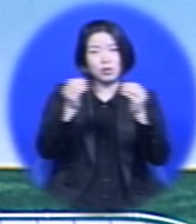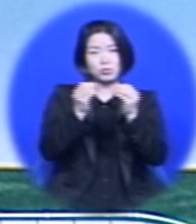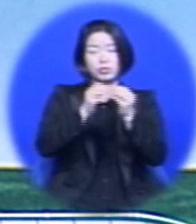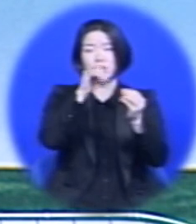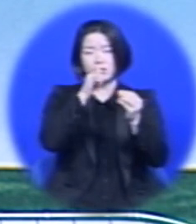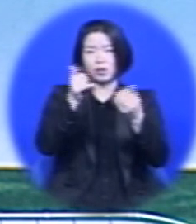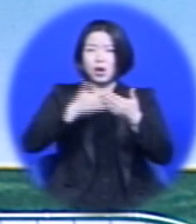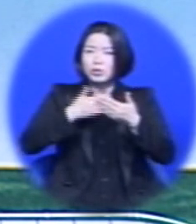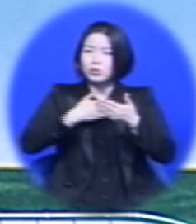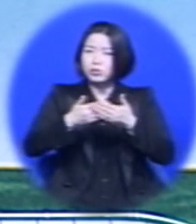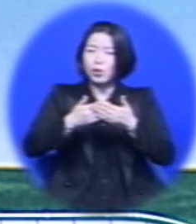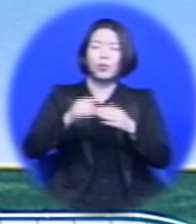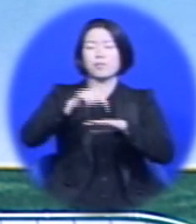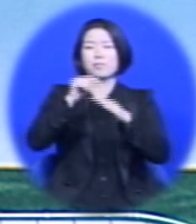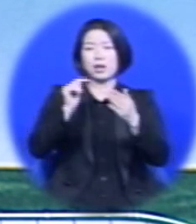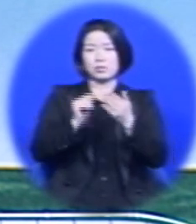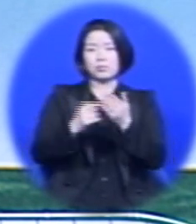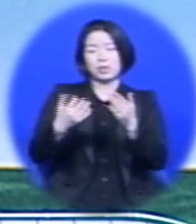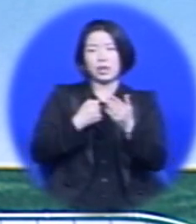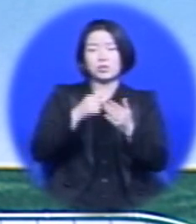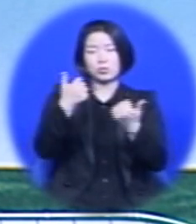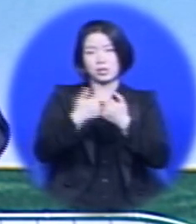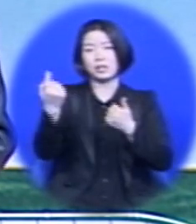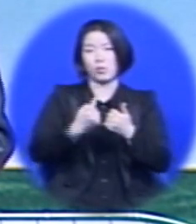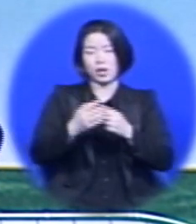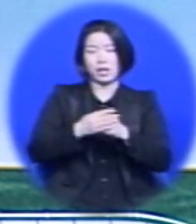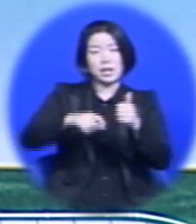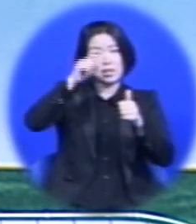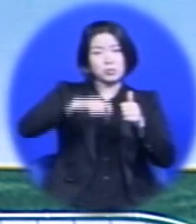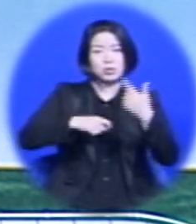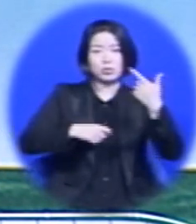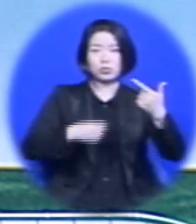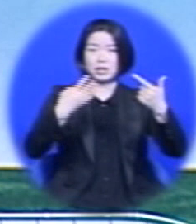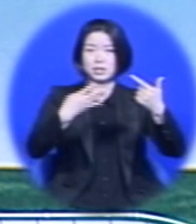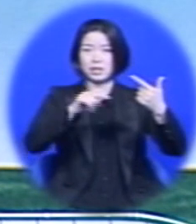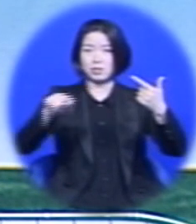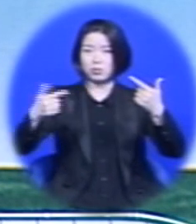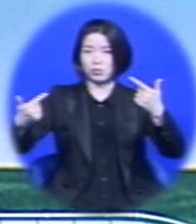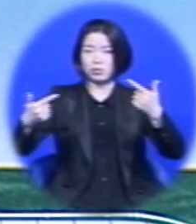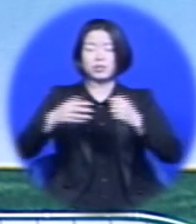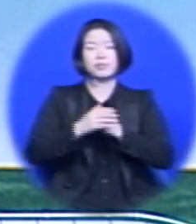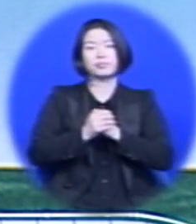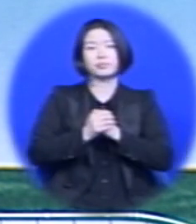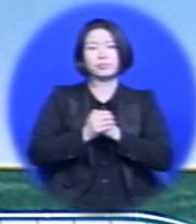두려운 마음으로 성 그 상담을 해옵니다 히브리서 6장 4절부터 6절입니다